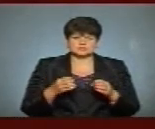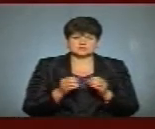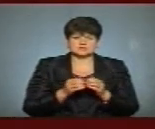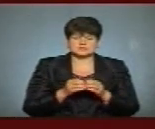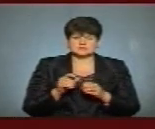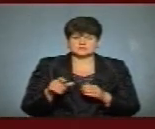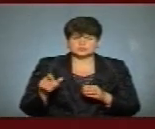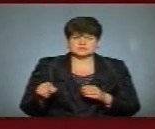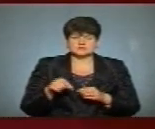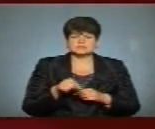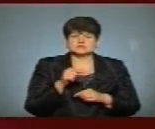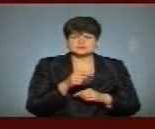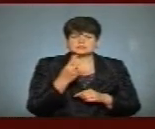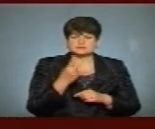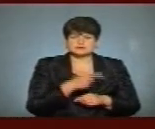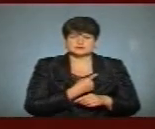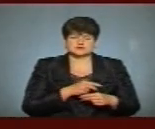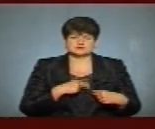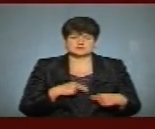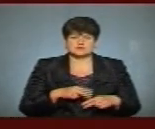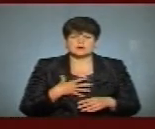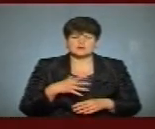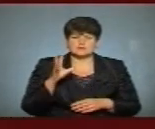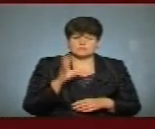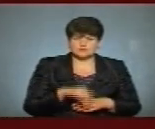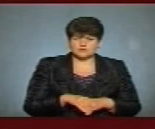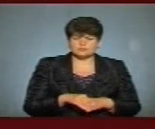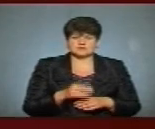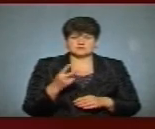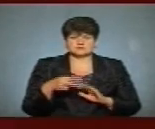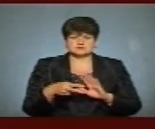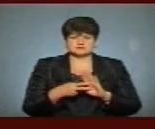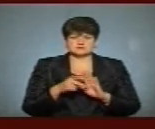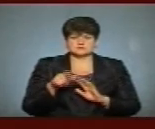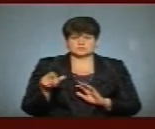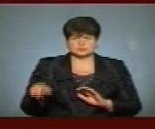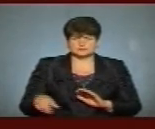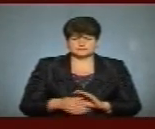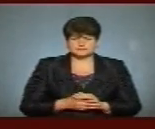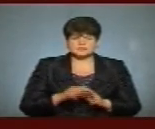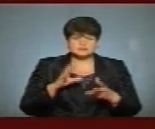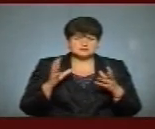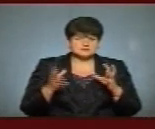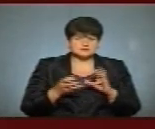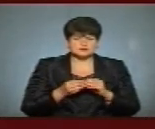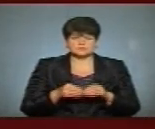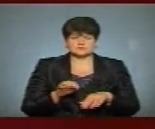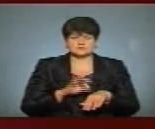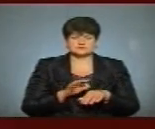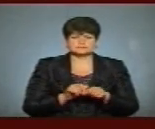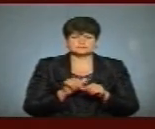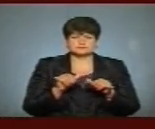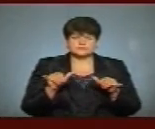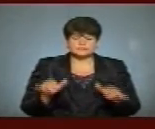людей, з них 2 медичних працівники. Померли від ускладнень з початку пандемії 27 людей. Загалом від початку пандемії найбільше